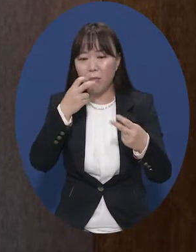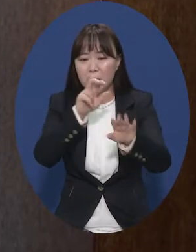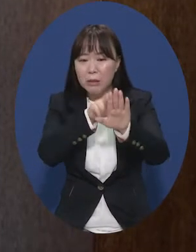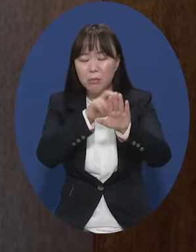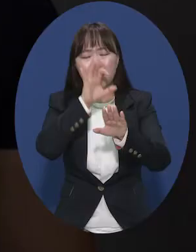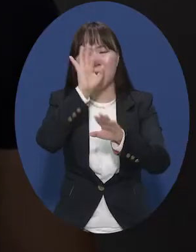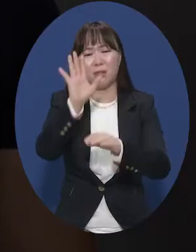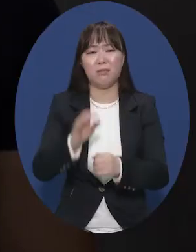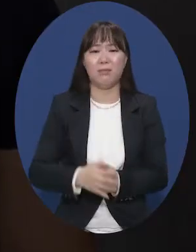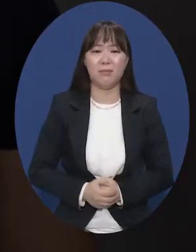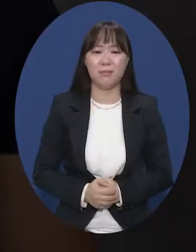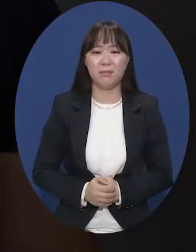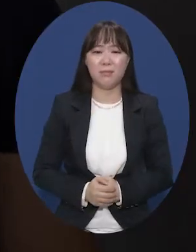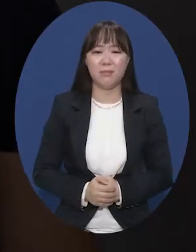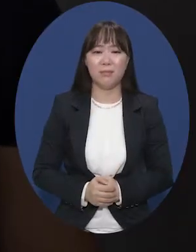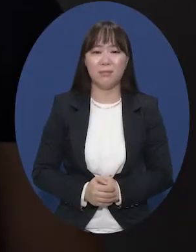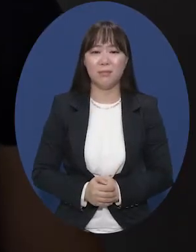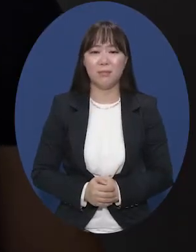수도 없죠.